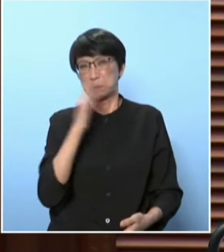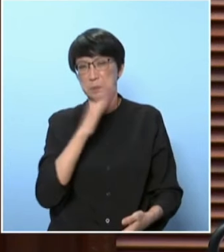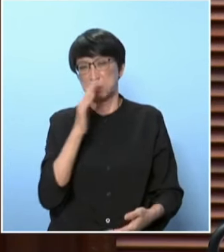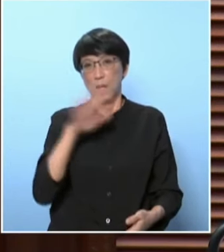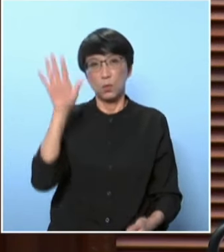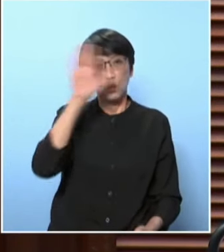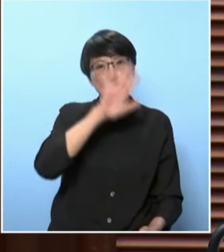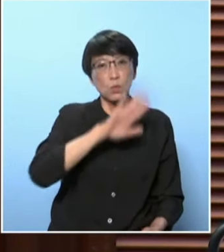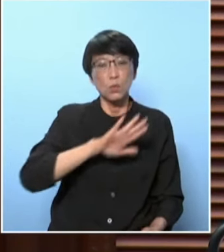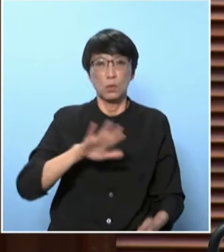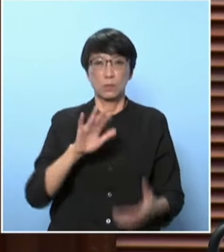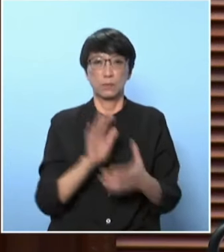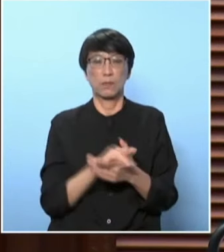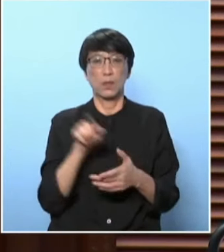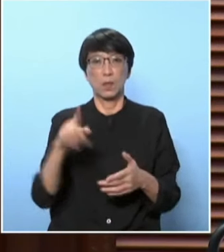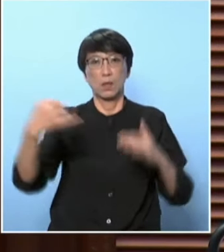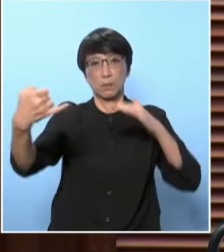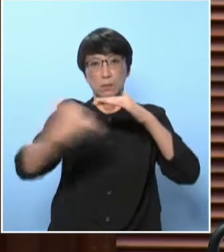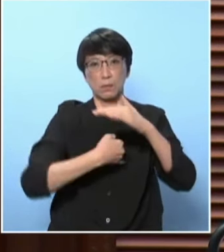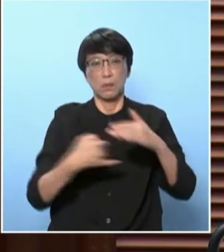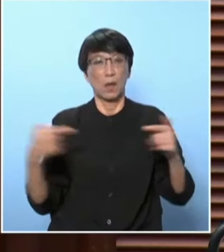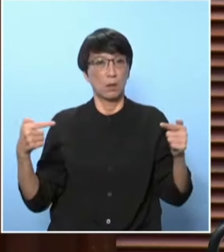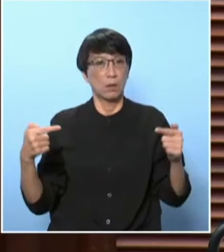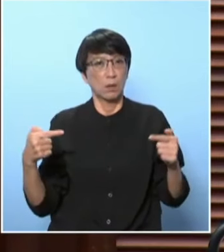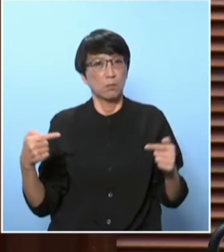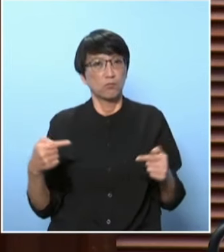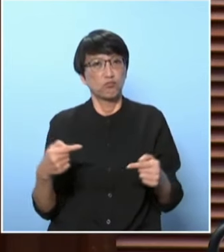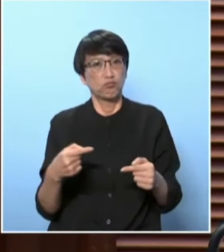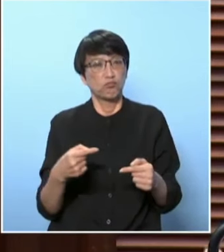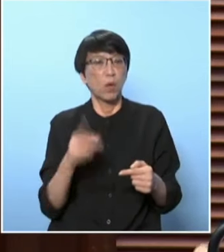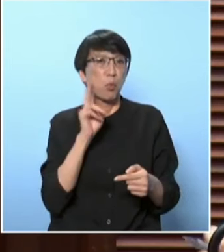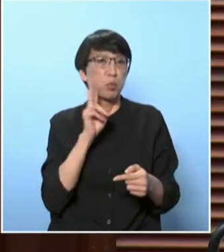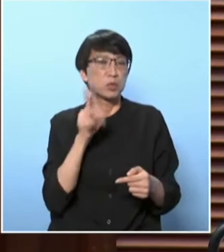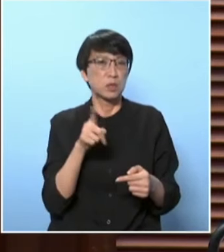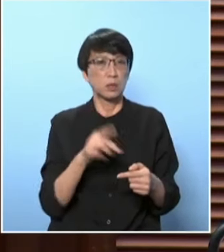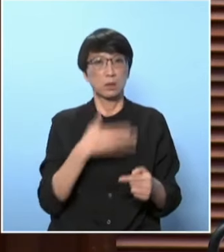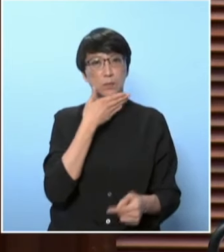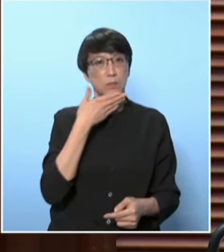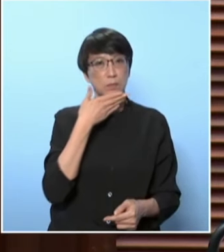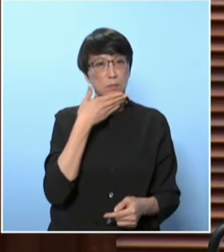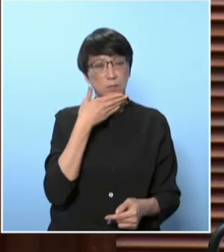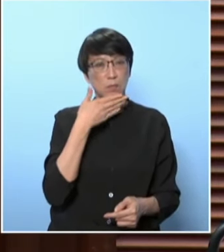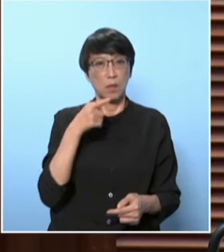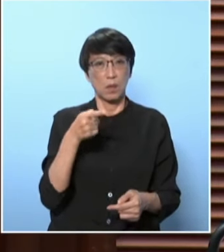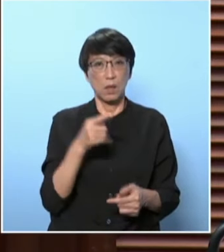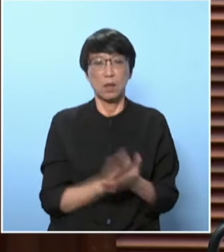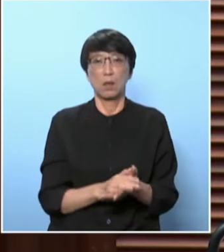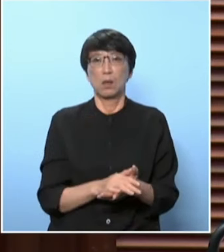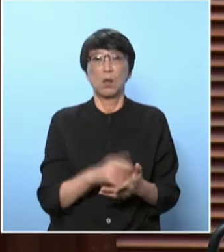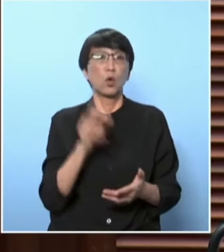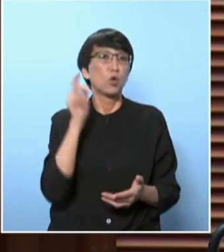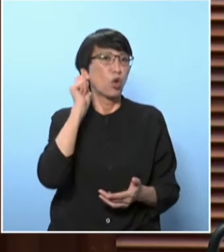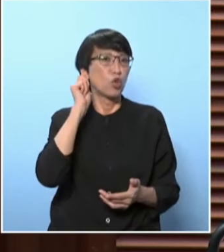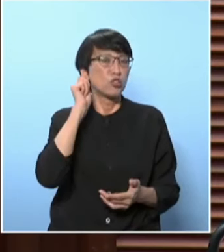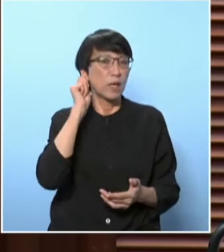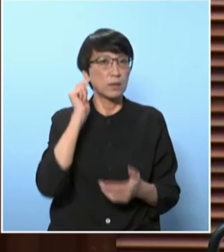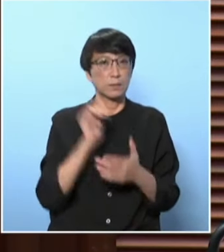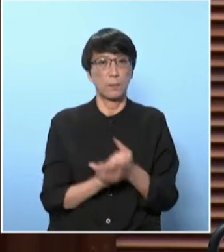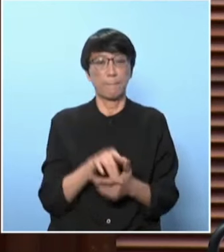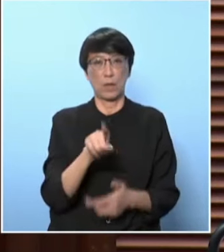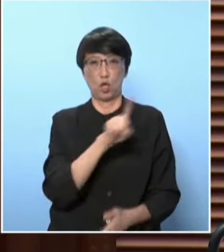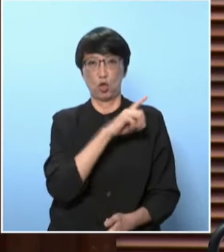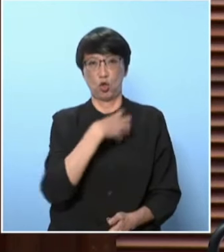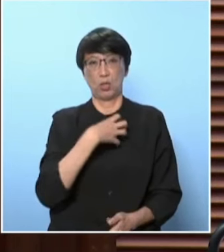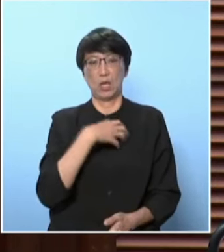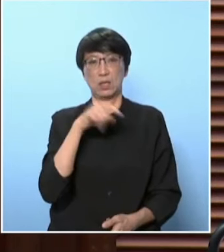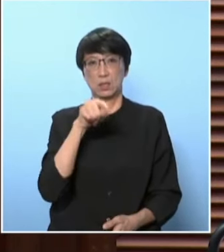啦，同埋佢嗰個禍害嘅。令到我哋嘅年青人又亦都係有比較多嘅女性啦，佢哋係覺得